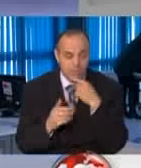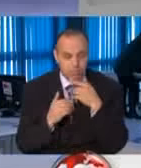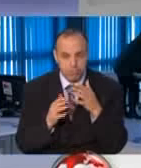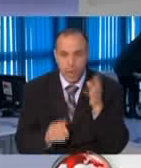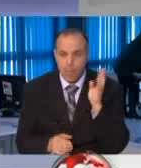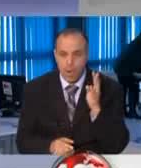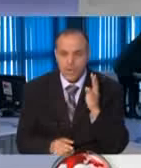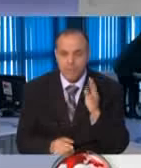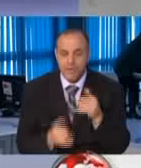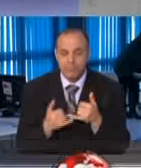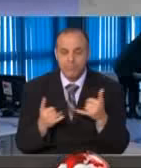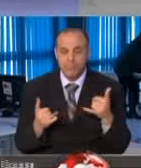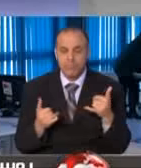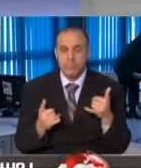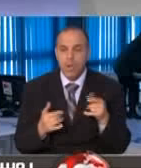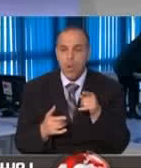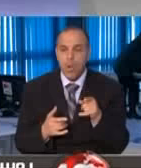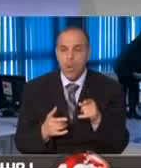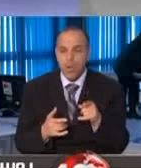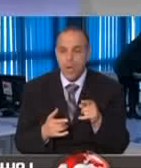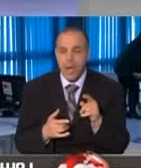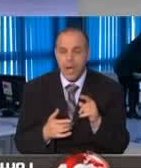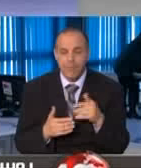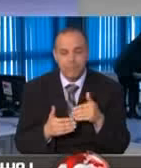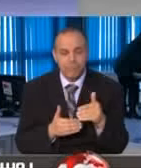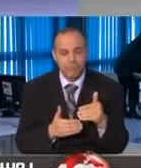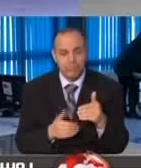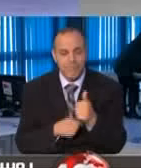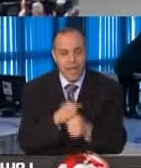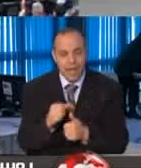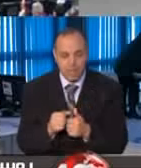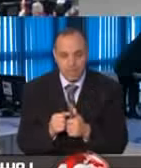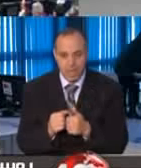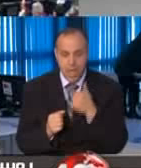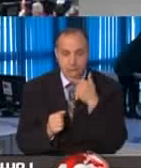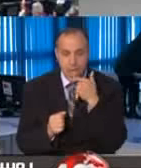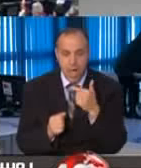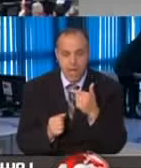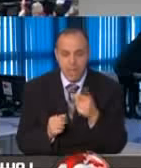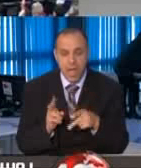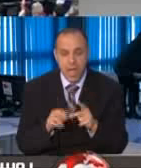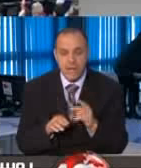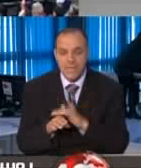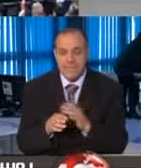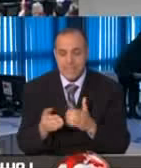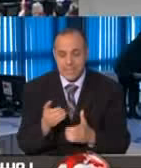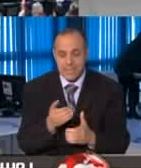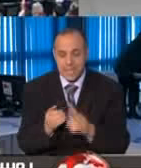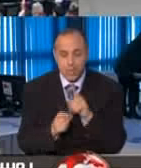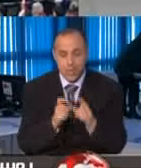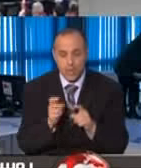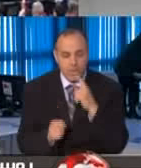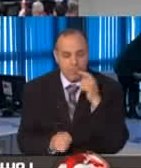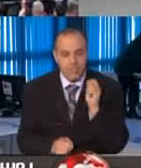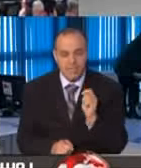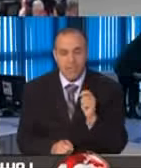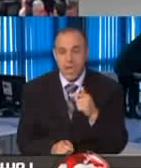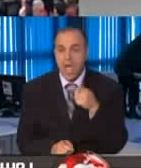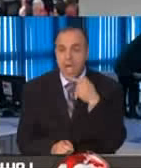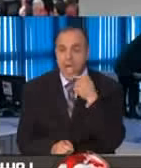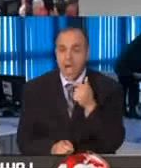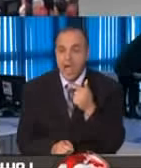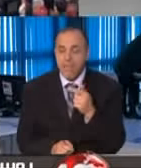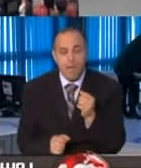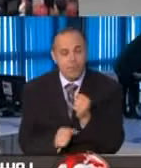افتتاح مؤتمره الصحفي الموسع الذي بات تقليدا سنويا يرد فيه على أكثر الأسئلة إلحاحا، أضاف أنه